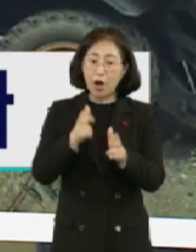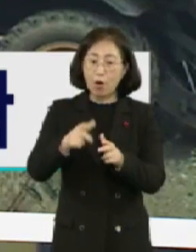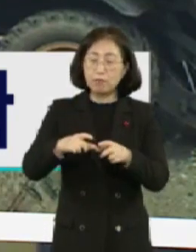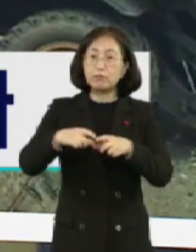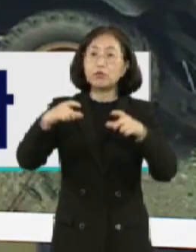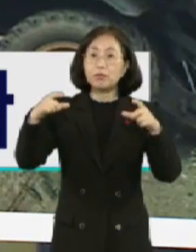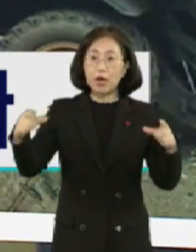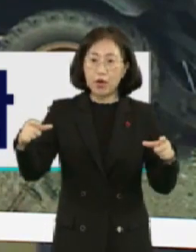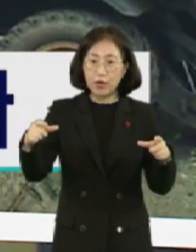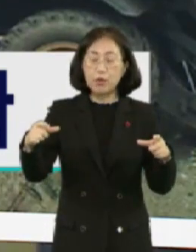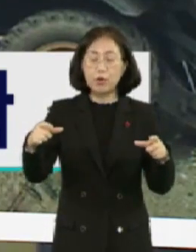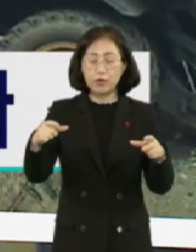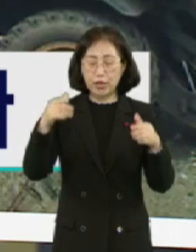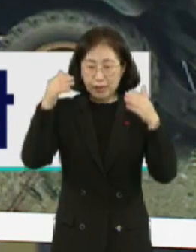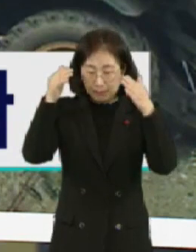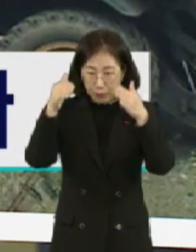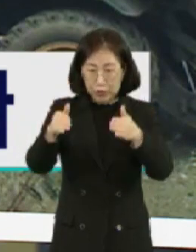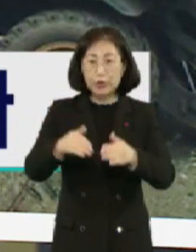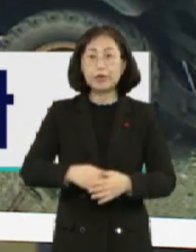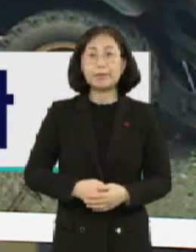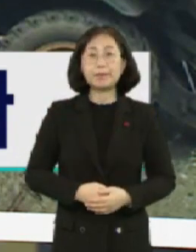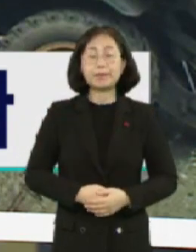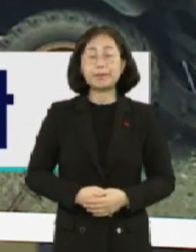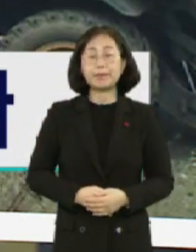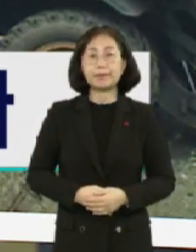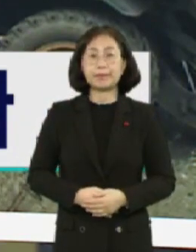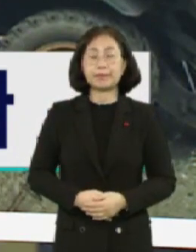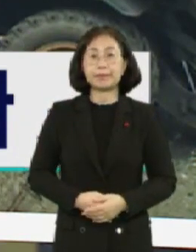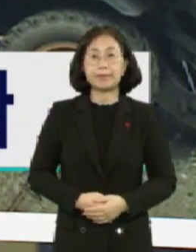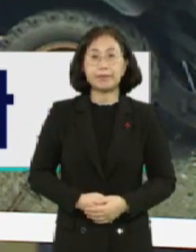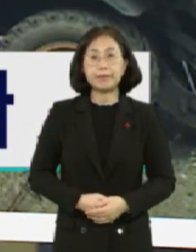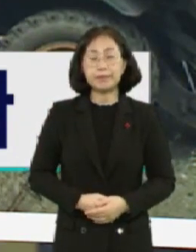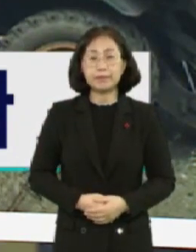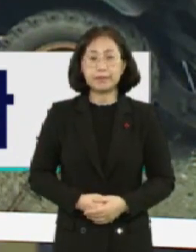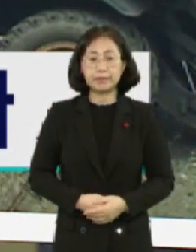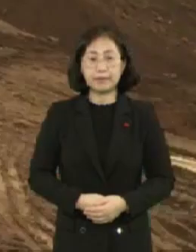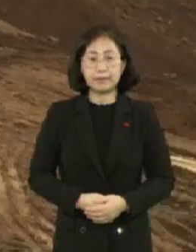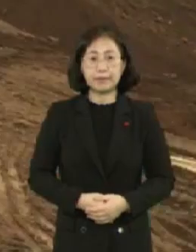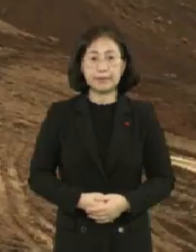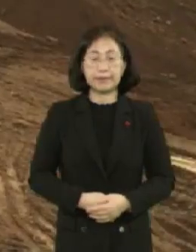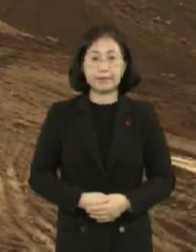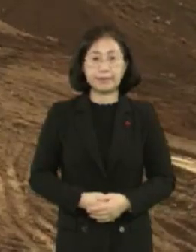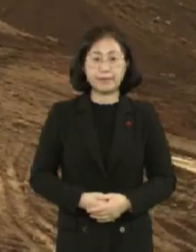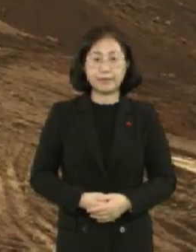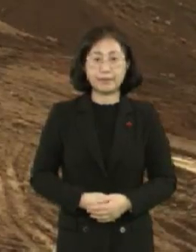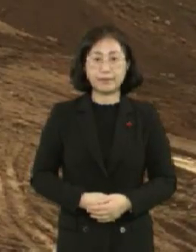데 주력해 관심을 모으고 있습니다. 김진석 기자입니다.